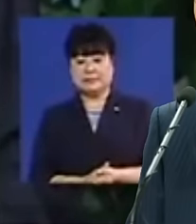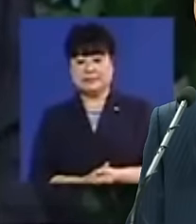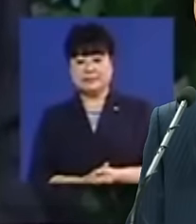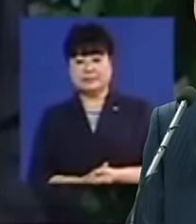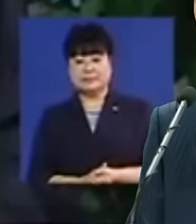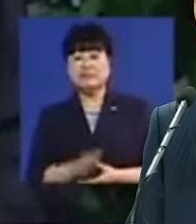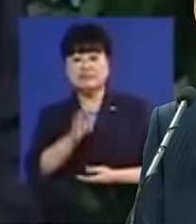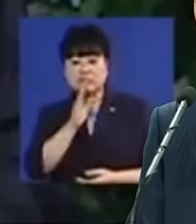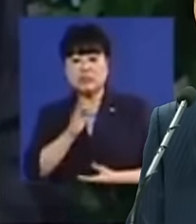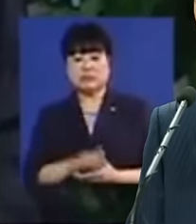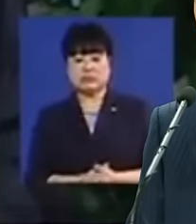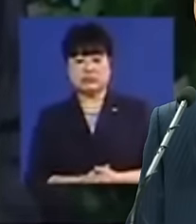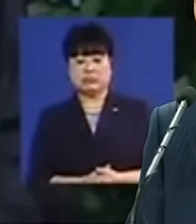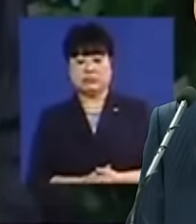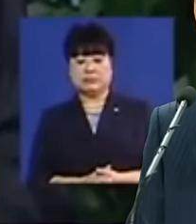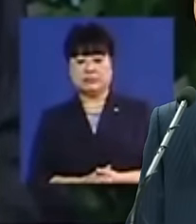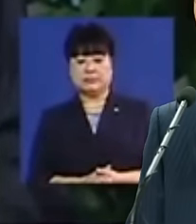당연한 이치지.